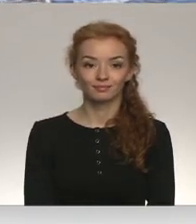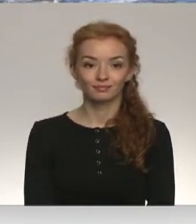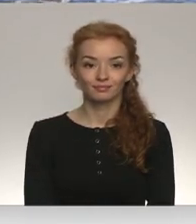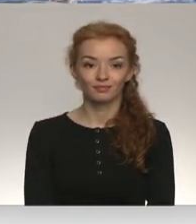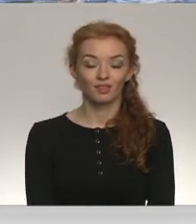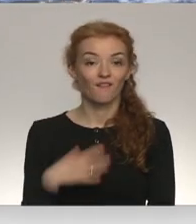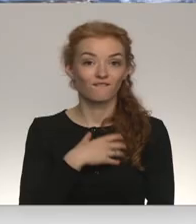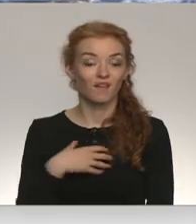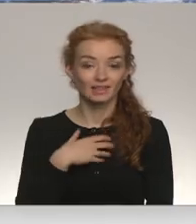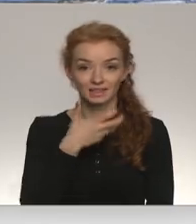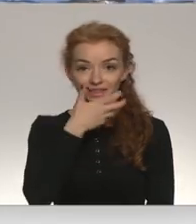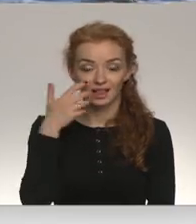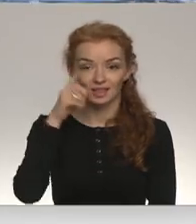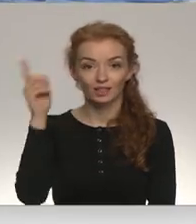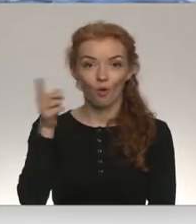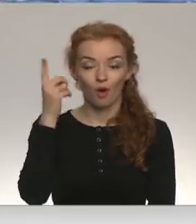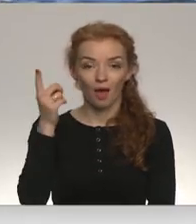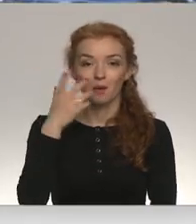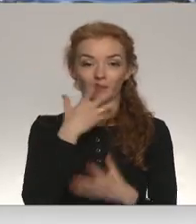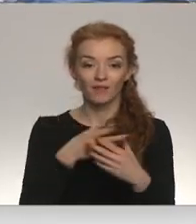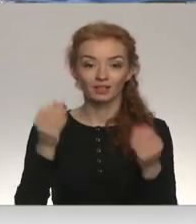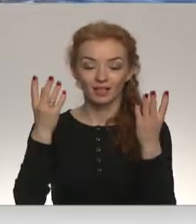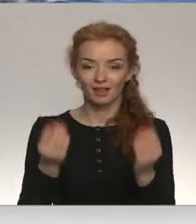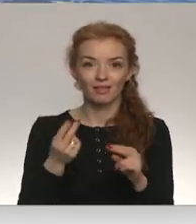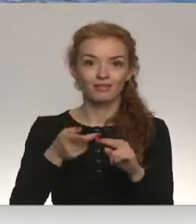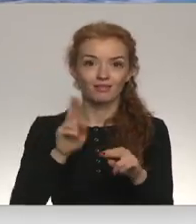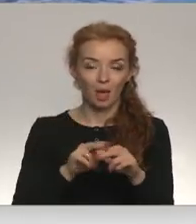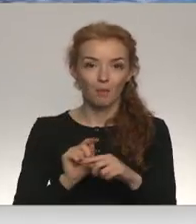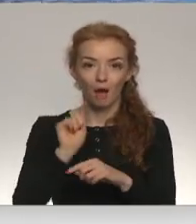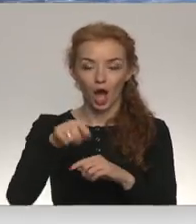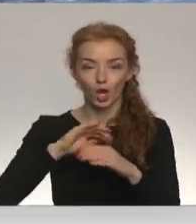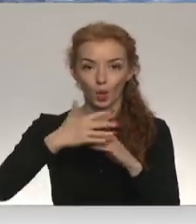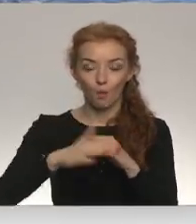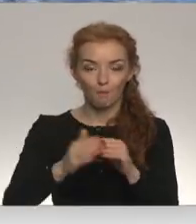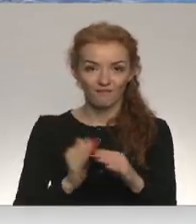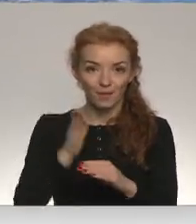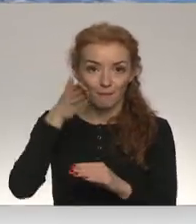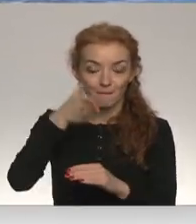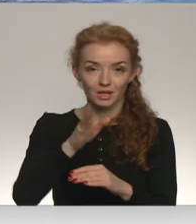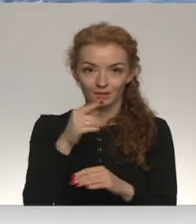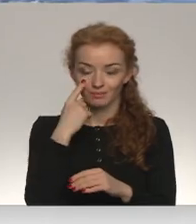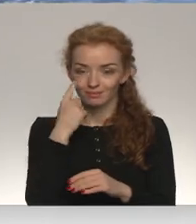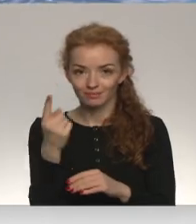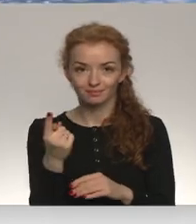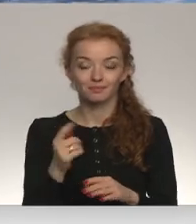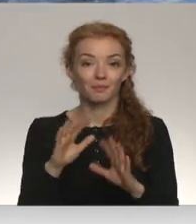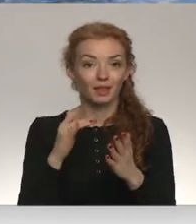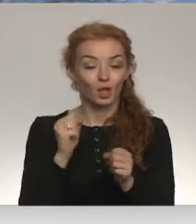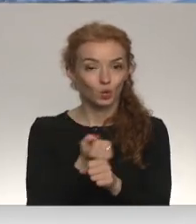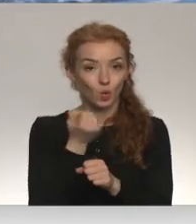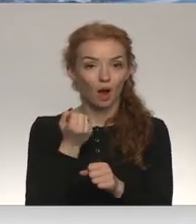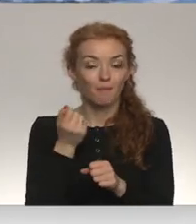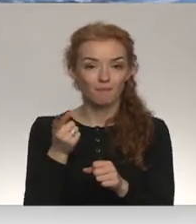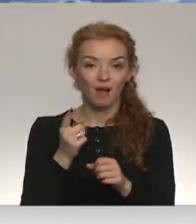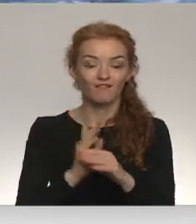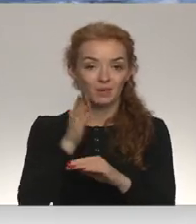Ir vajadzīga silta un saulaina pavasara diena. Un tad pār rumbu lēcošās vimbas var redzēt pat ar neabruņotu aci. Bet, ja tomēr vimbu